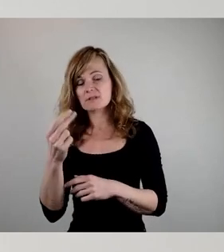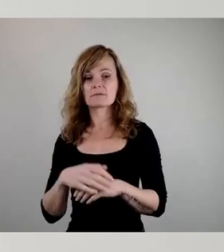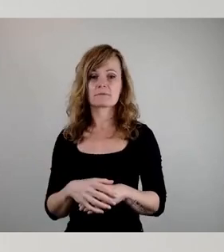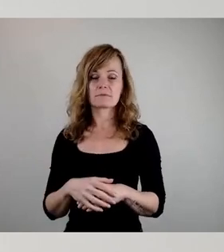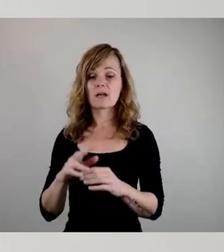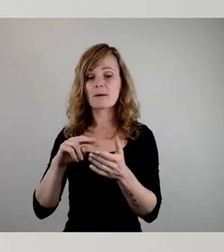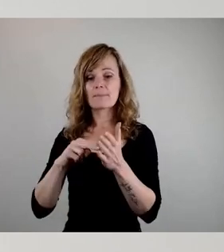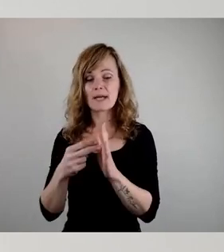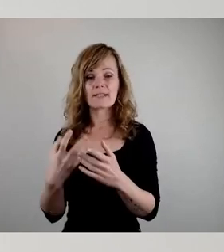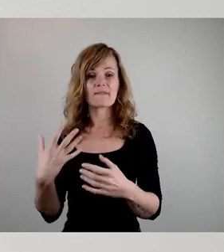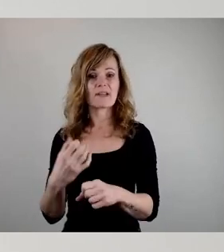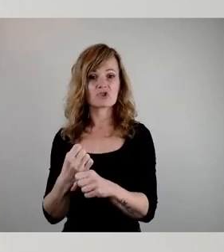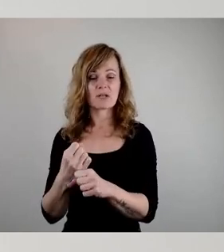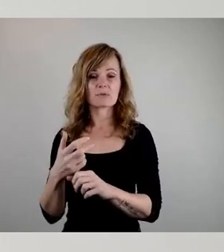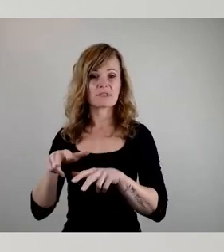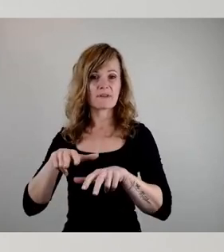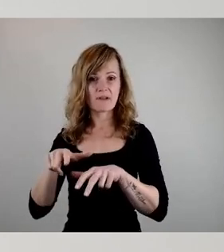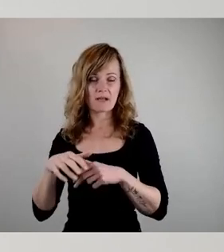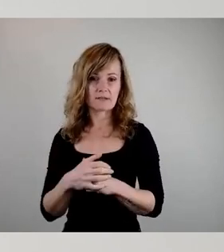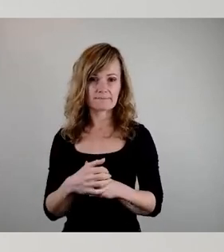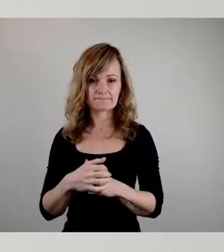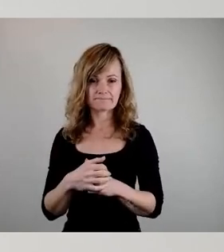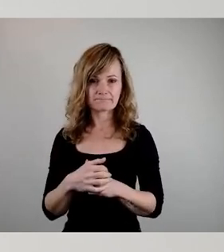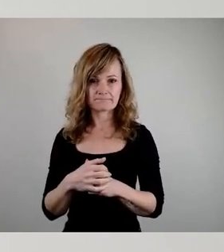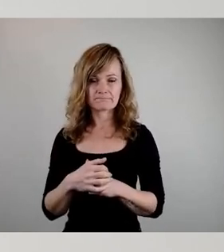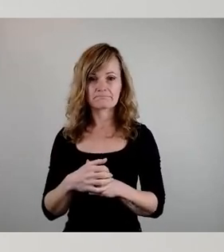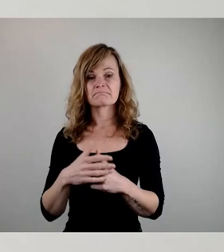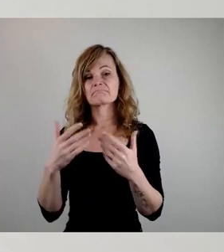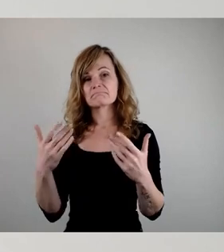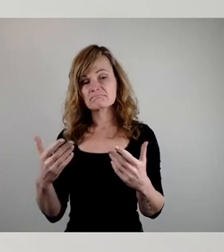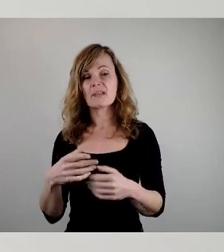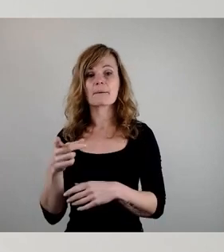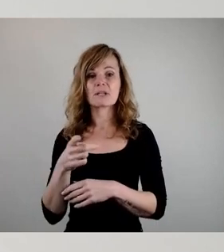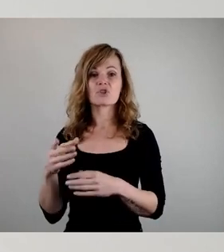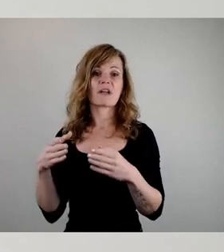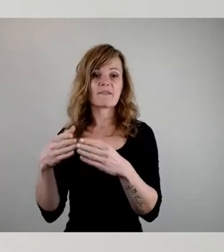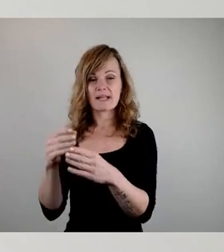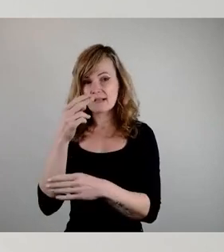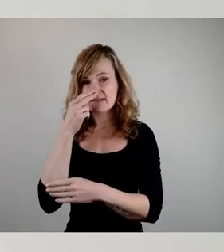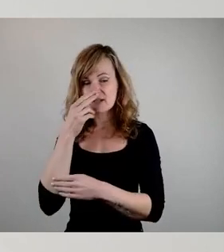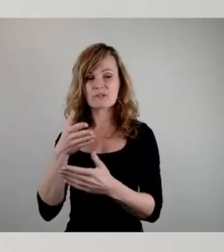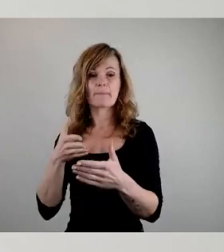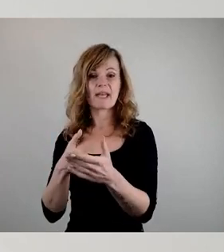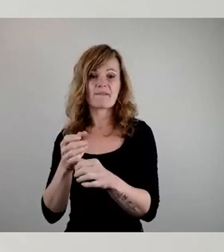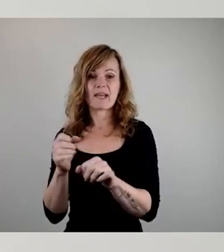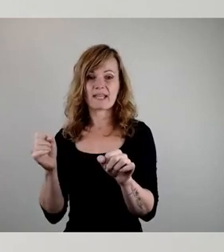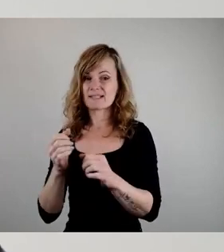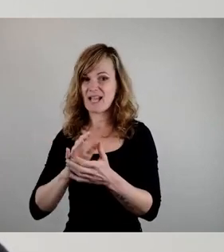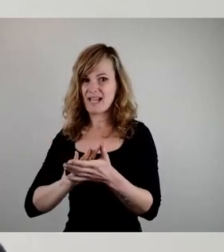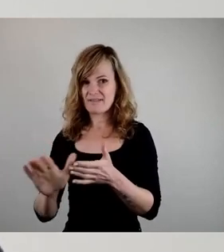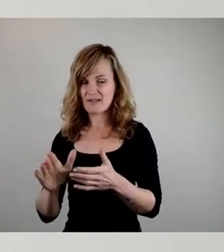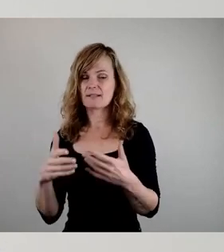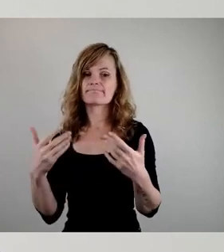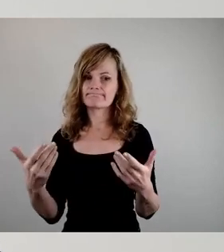Am Pieschener Winkel ist das mit der Barrierefreiheit einer Fähre nicht so einfach und damit auch mit dem Eingriff. Das heißt, die